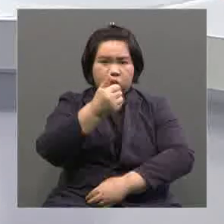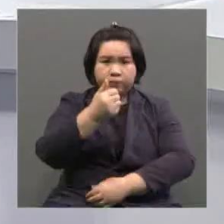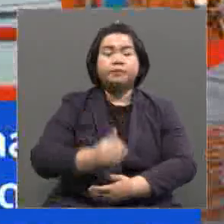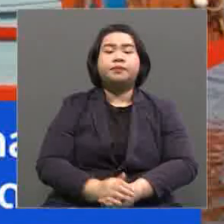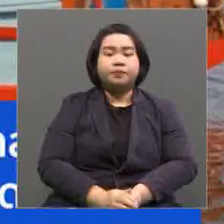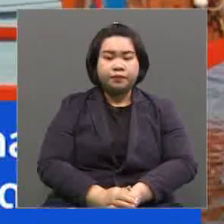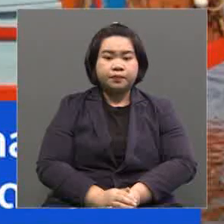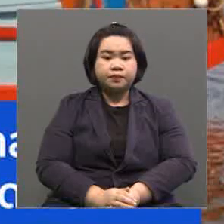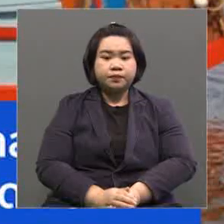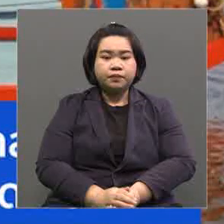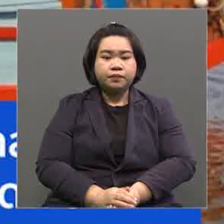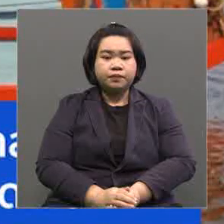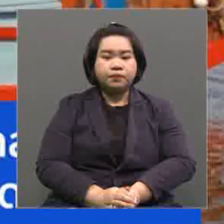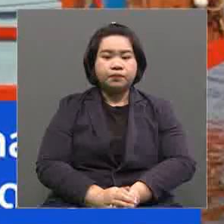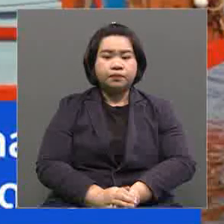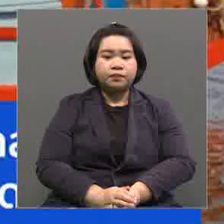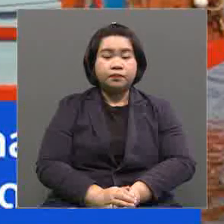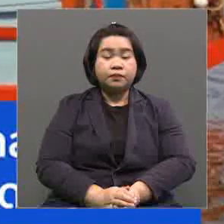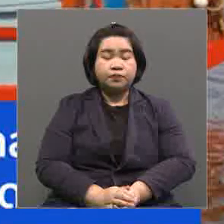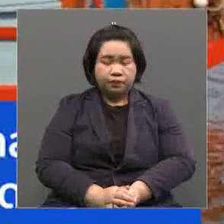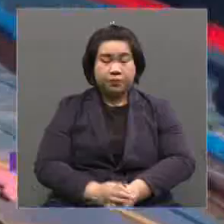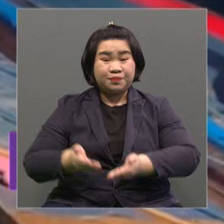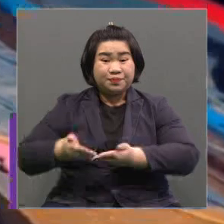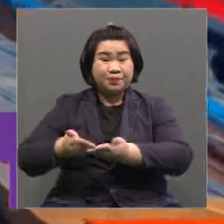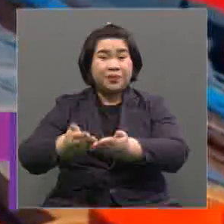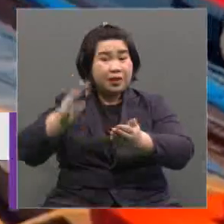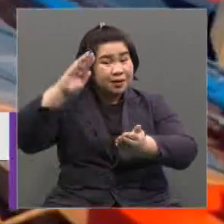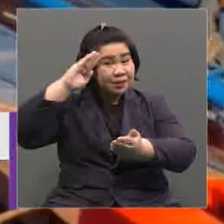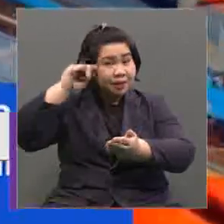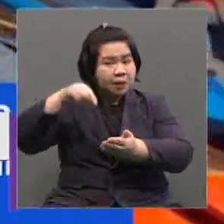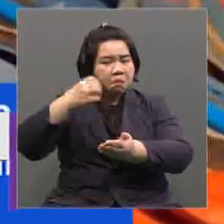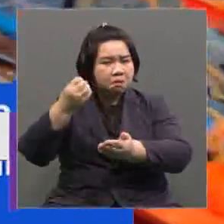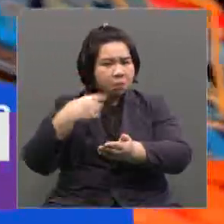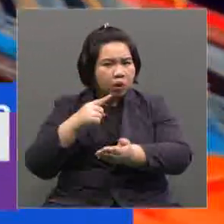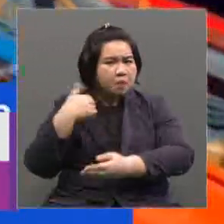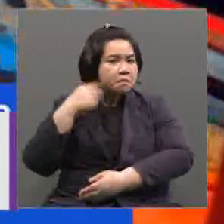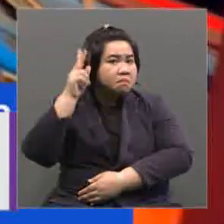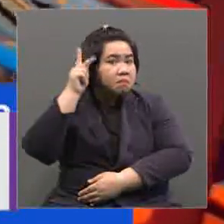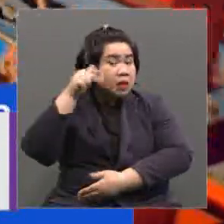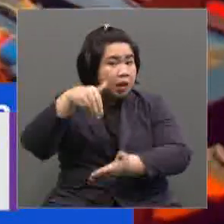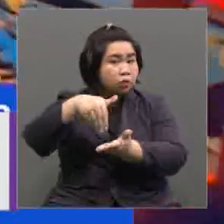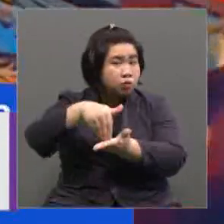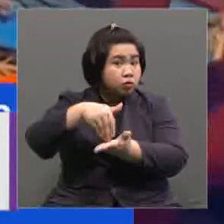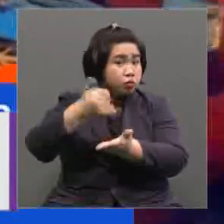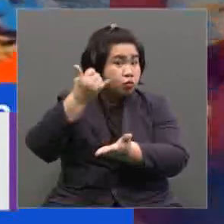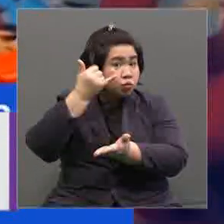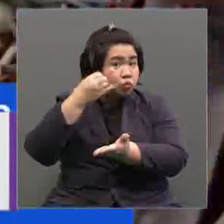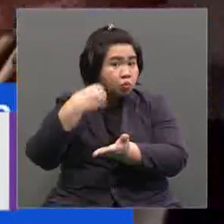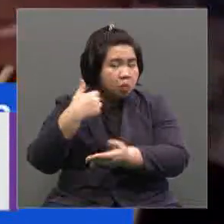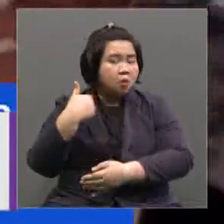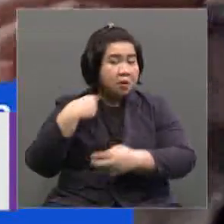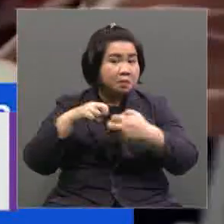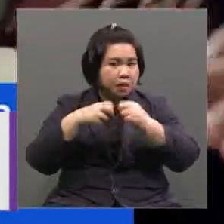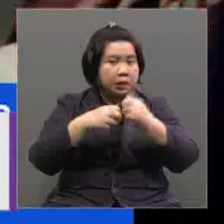ค่ะโดยกองเรือปฏิบัติการทัพเรือภาคที่2ก็ได้รับแจ้งจากศูนย์นเรนสงขลานะ